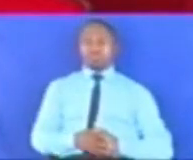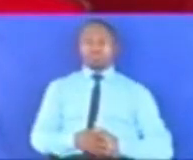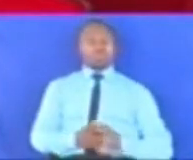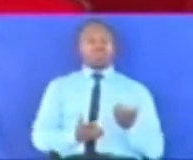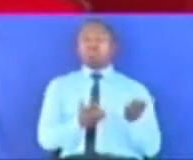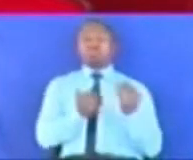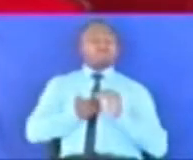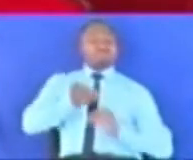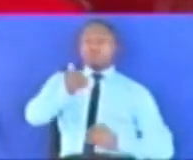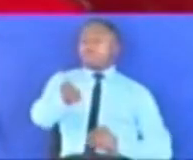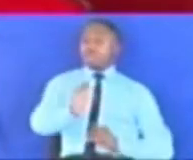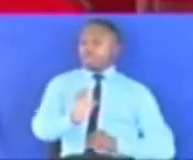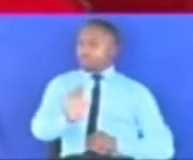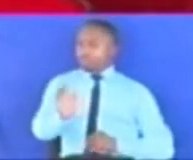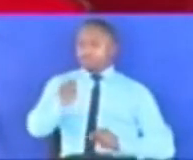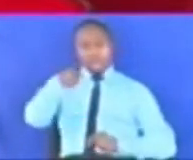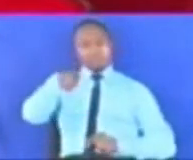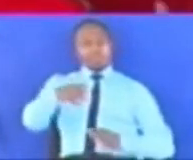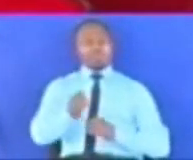haisubiri baadaye.